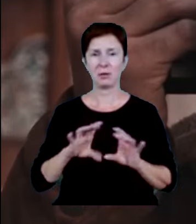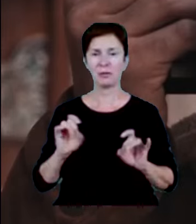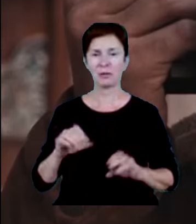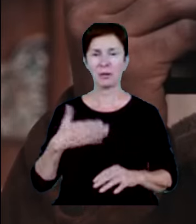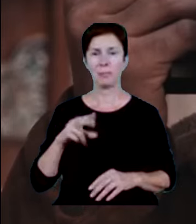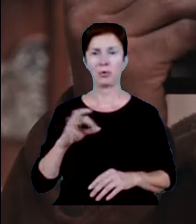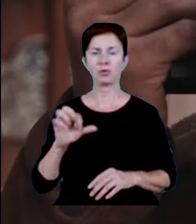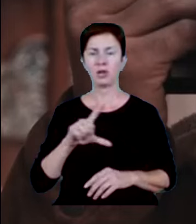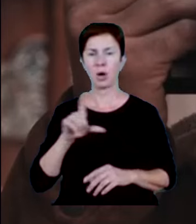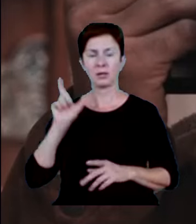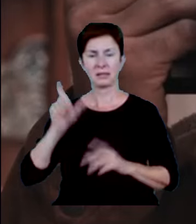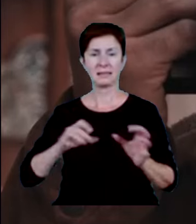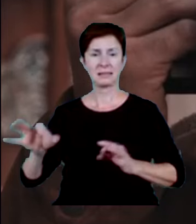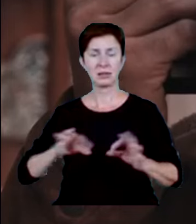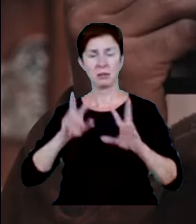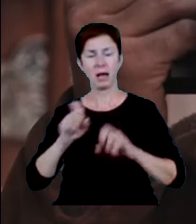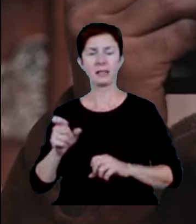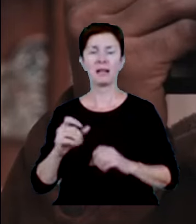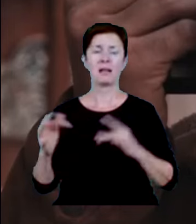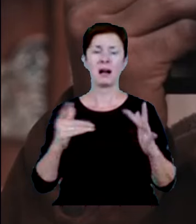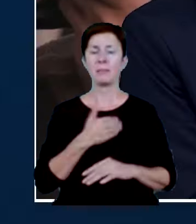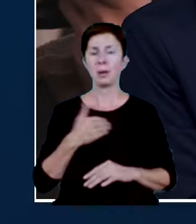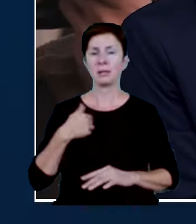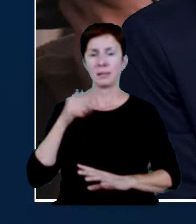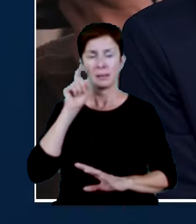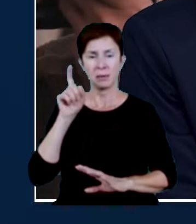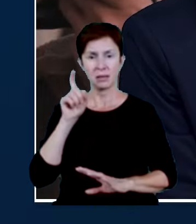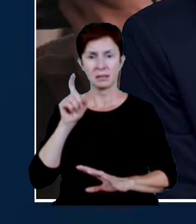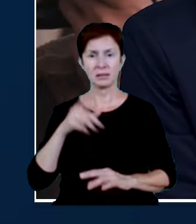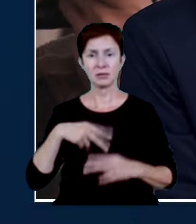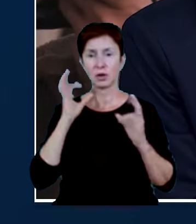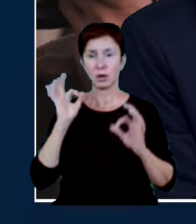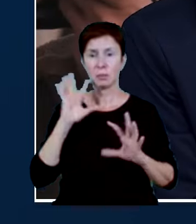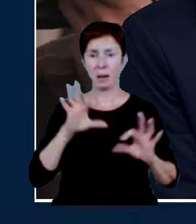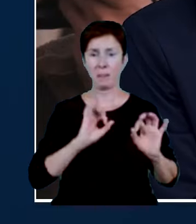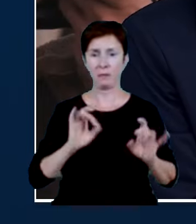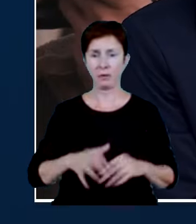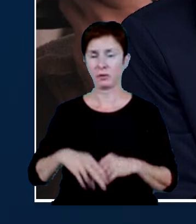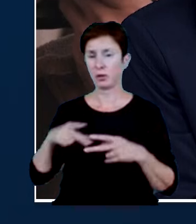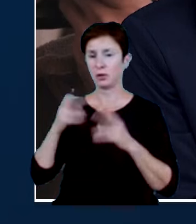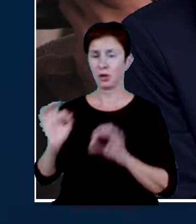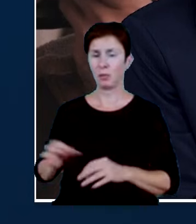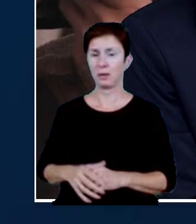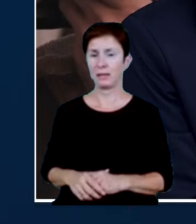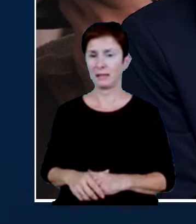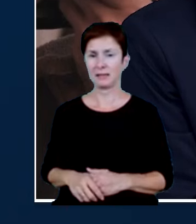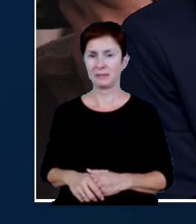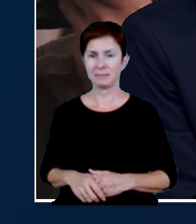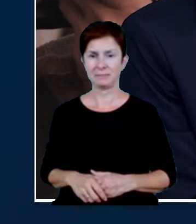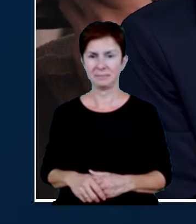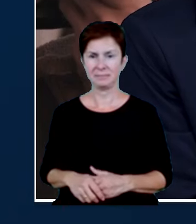historyk, badacz relacji polsko-niemieckich. Dzień dobry, panie profesorze. Dzień dobry, panie redaktorze. Dzień dobry